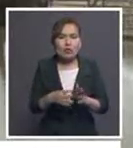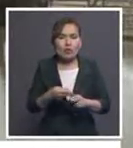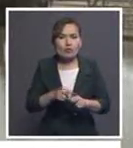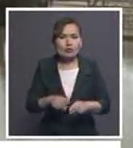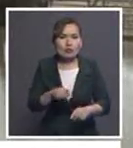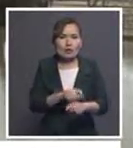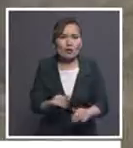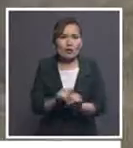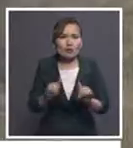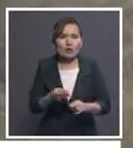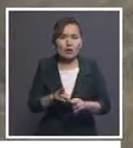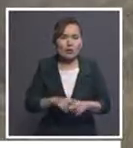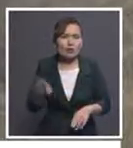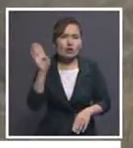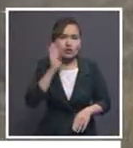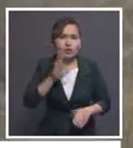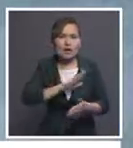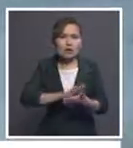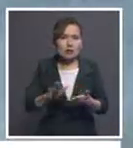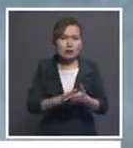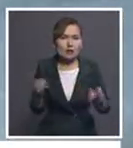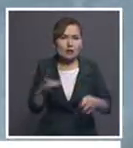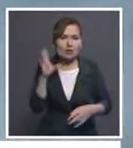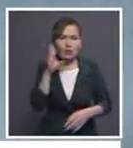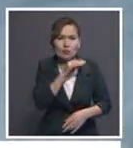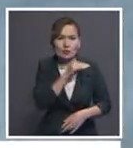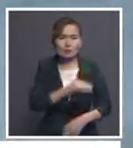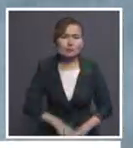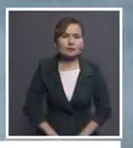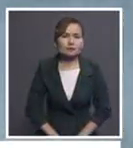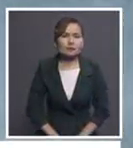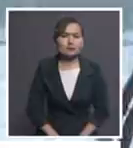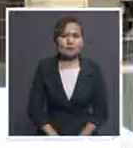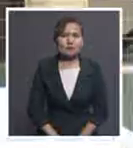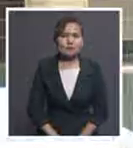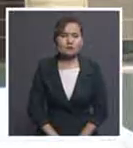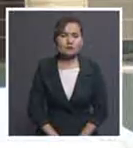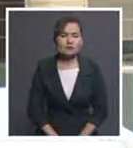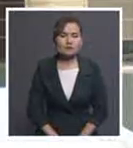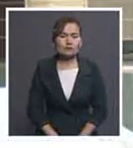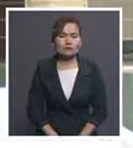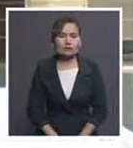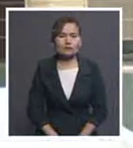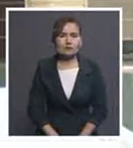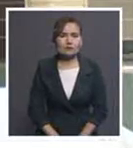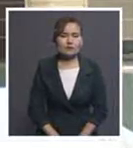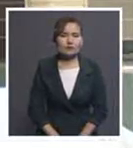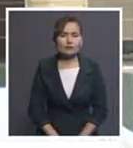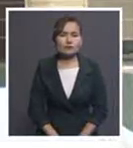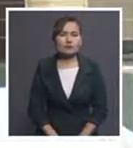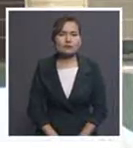көлемі 623 миллион текше метр, яғни 90%-ға толып тұр. В случае повышения